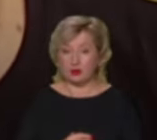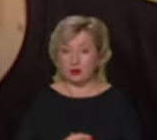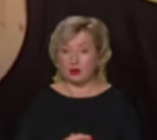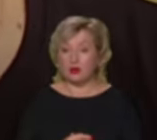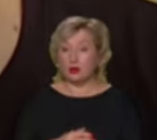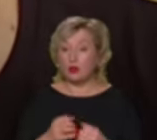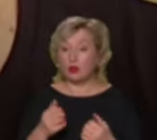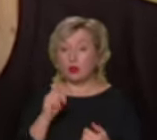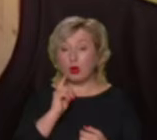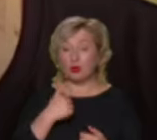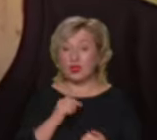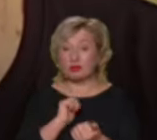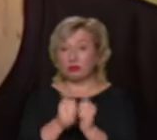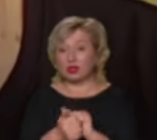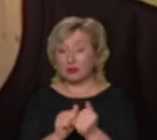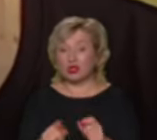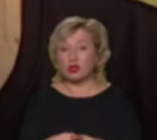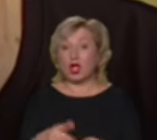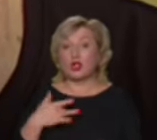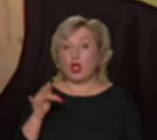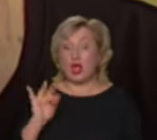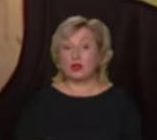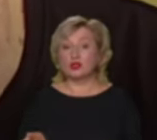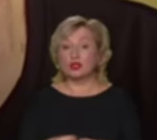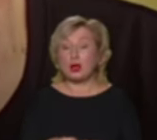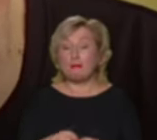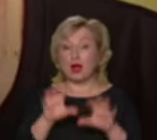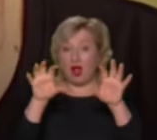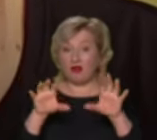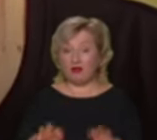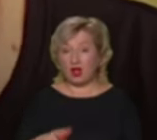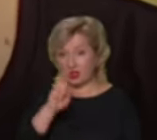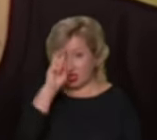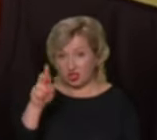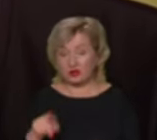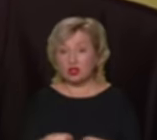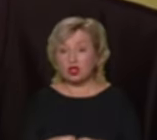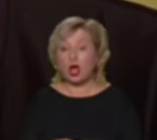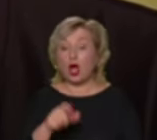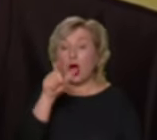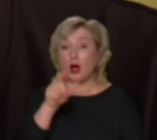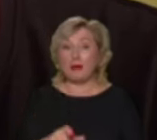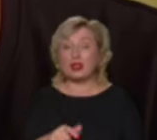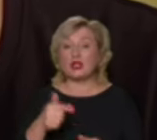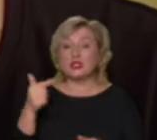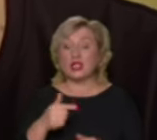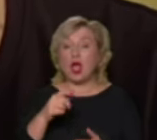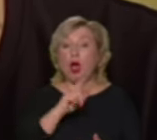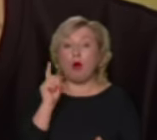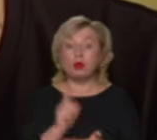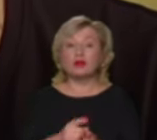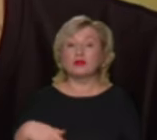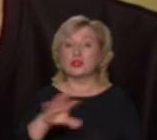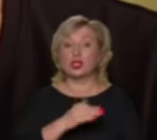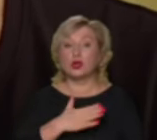трошки в нас іде підміна, що таке тоталітаризм і що таке правова держава. І що таке громадянський обов'язок, бо всі дуже люблять